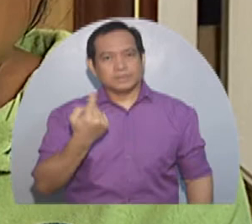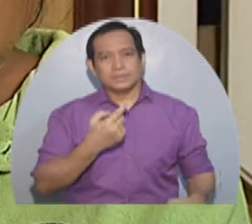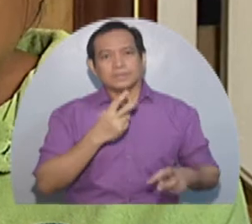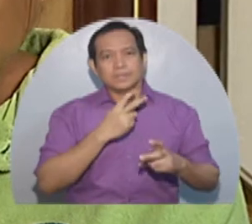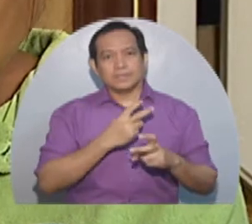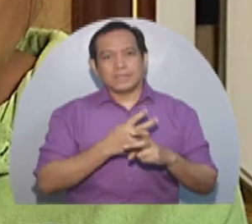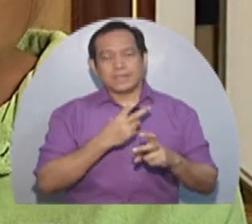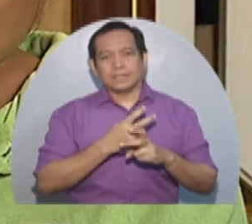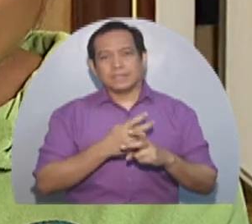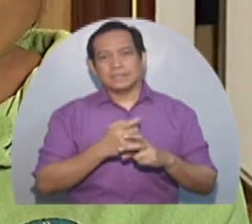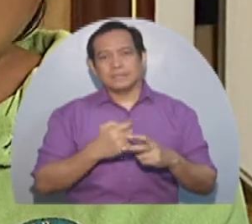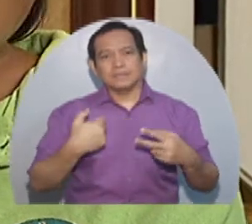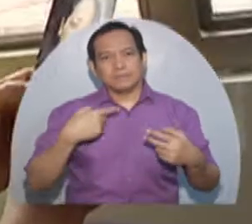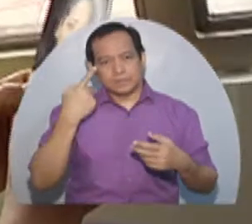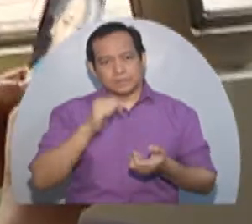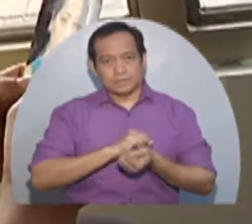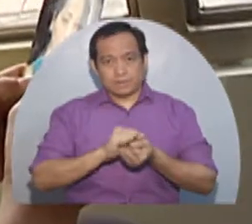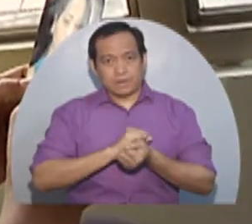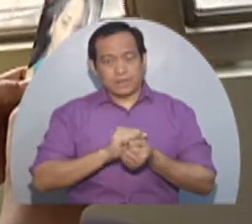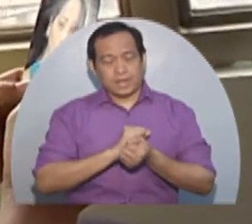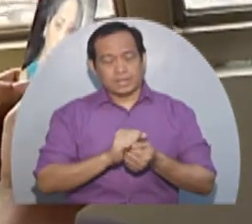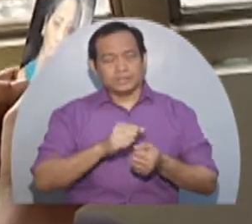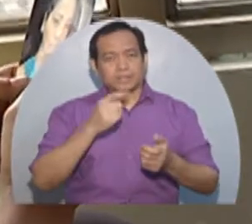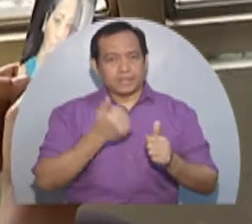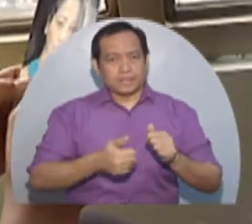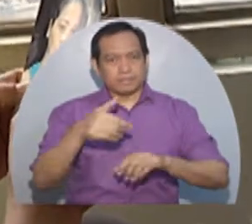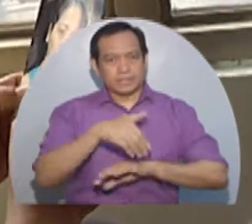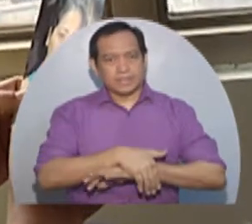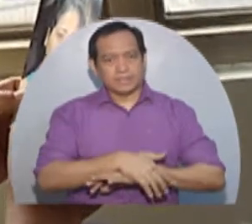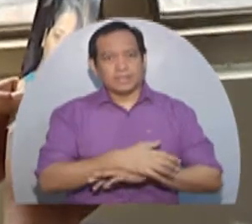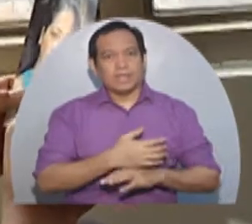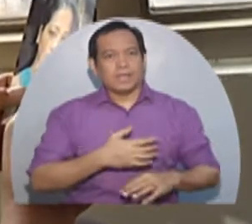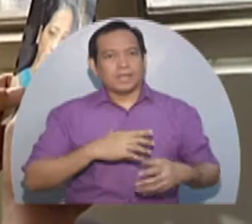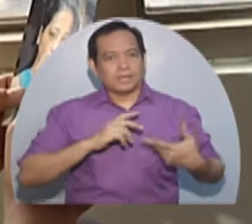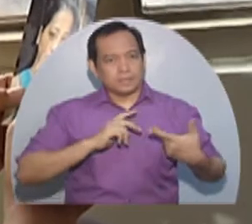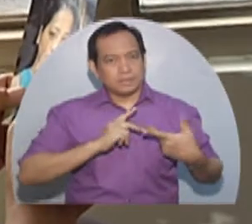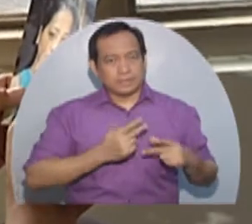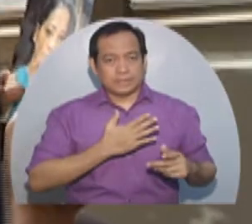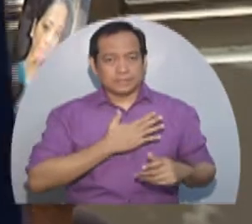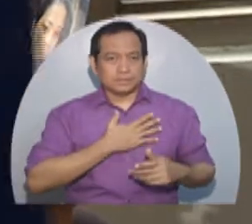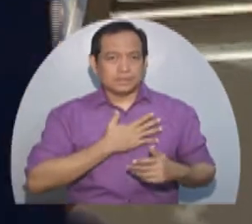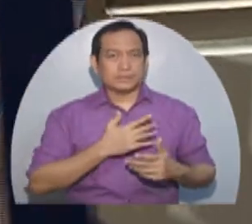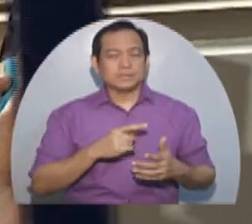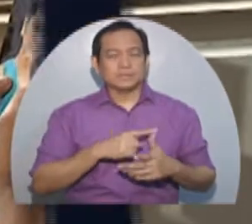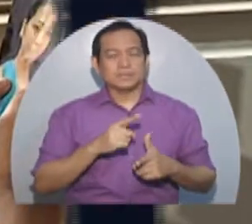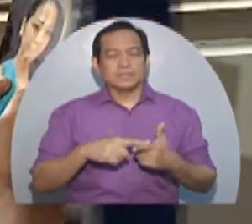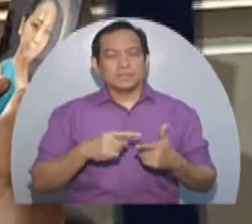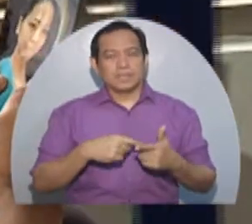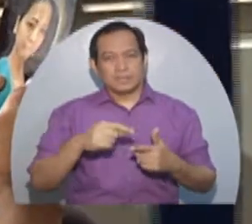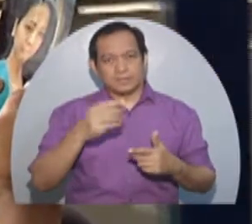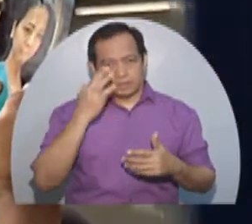ako maglalaba, talagang sumasakit po sa gabi. Yung dibdib ko. Noon